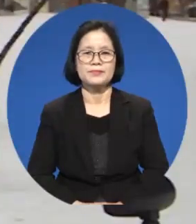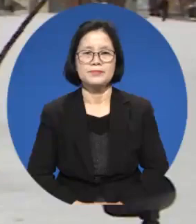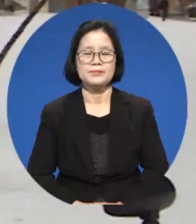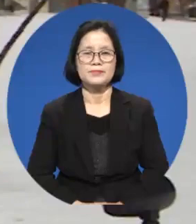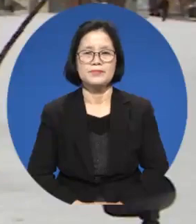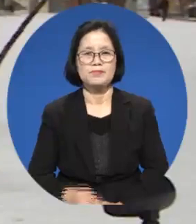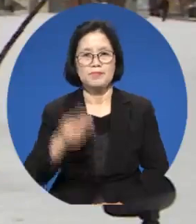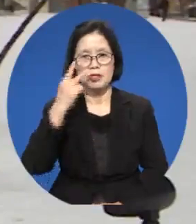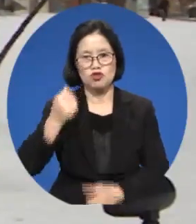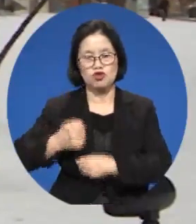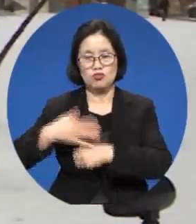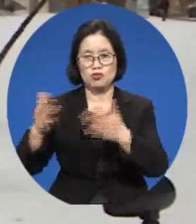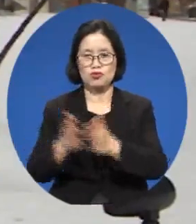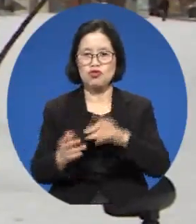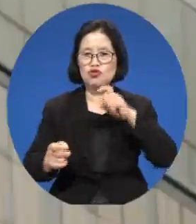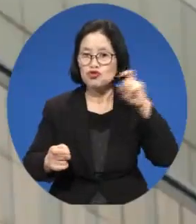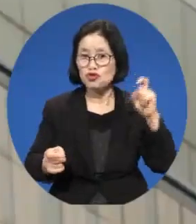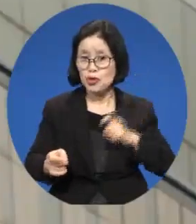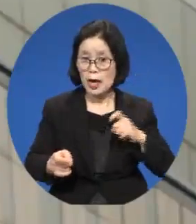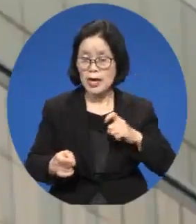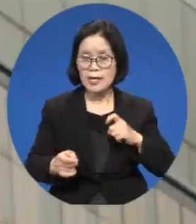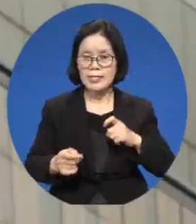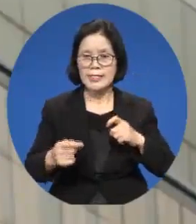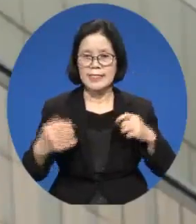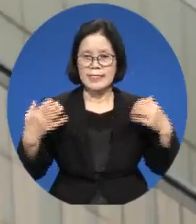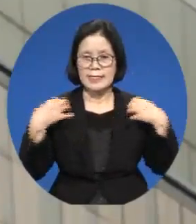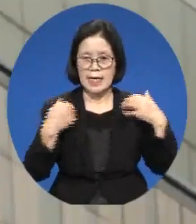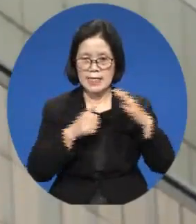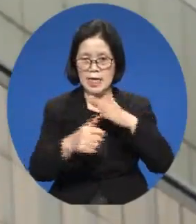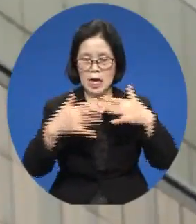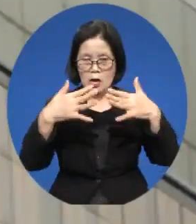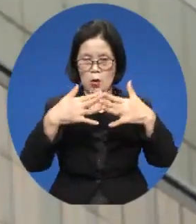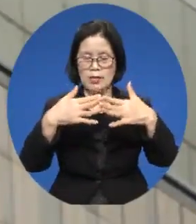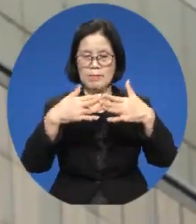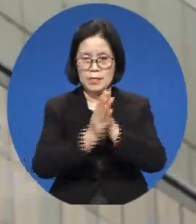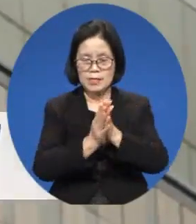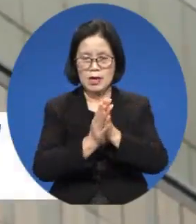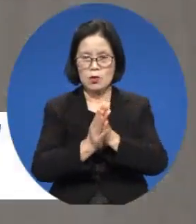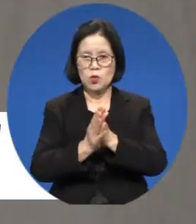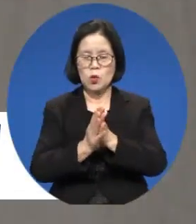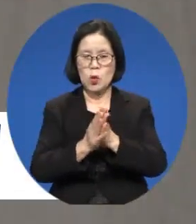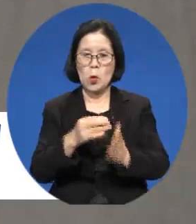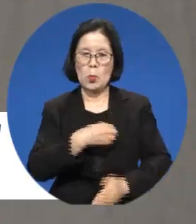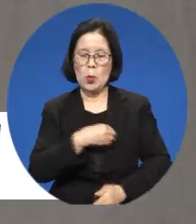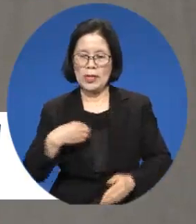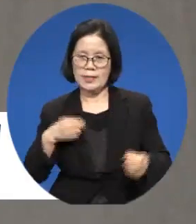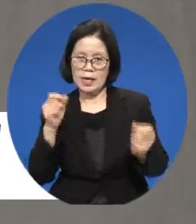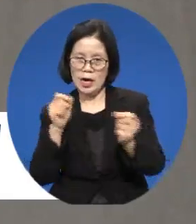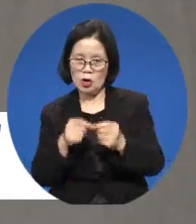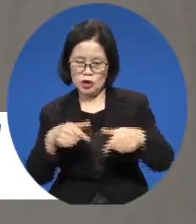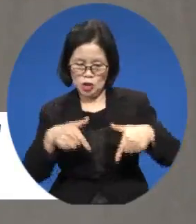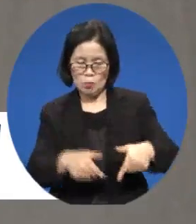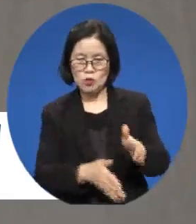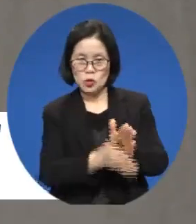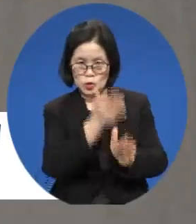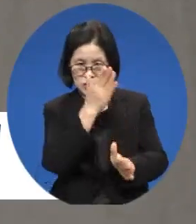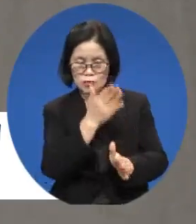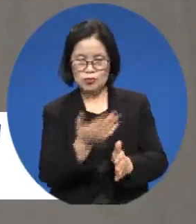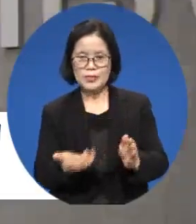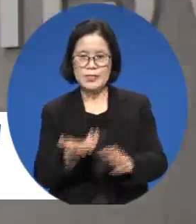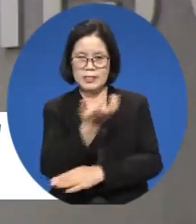미 국무부가 우크라이나 수도 키예프 에 있는 자국 대사관 을 폐쇄하고 폴란드의 인접한 서부 도시 로 이전했다 고